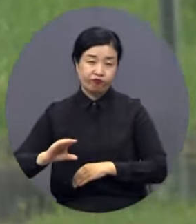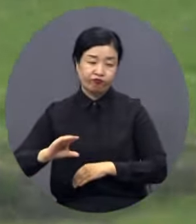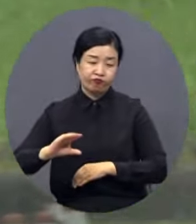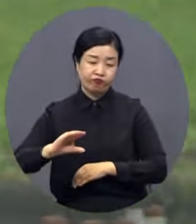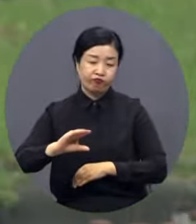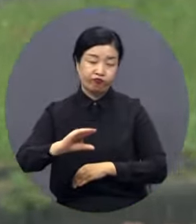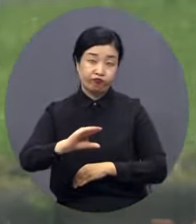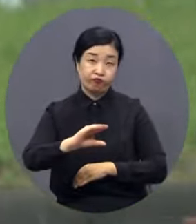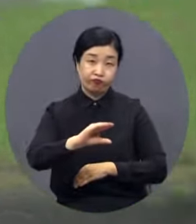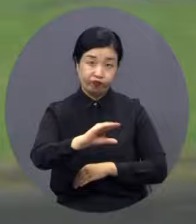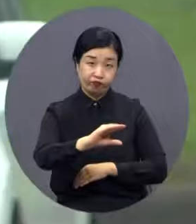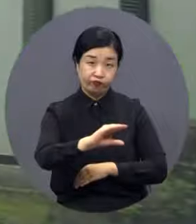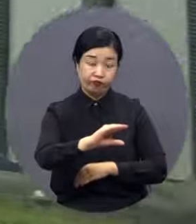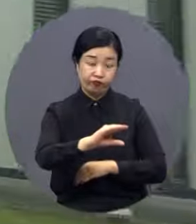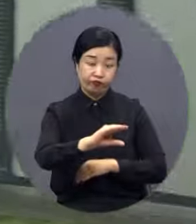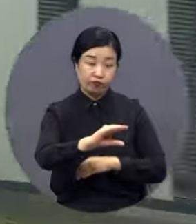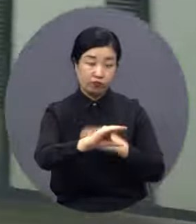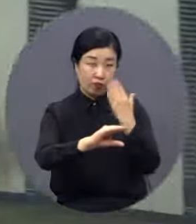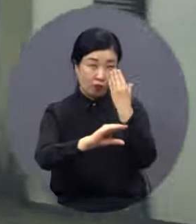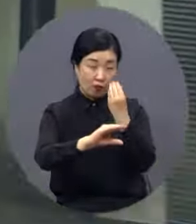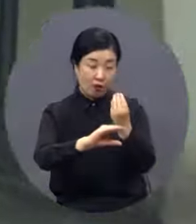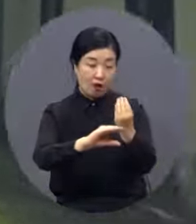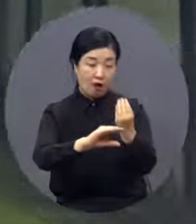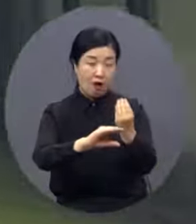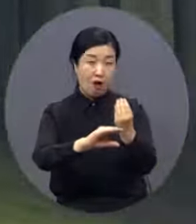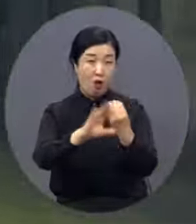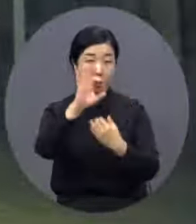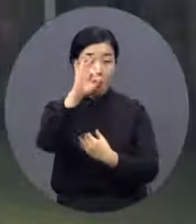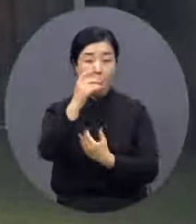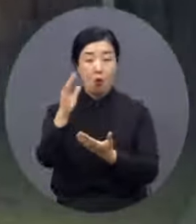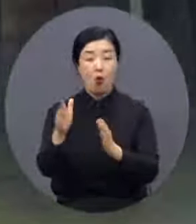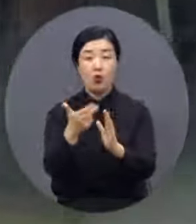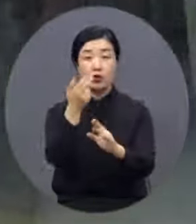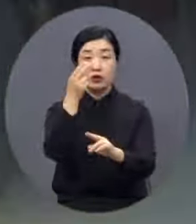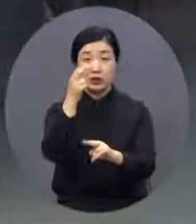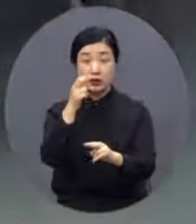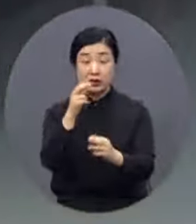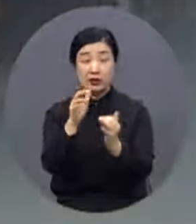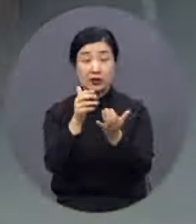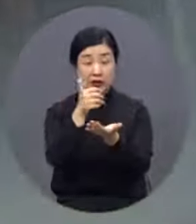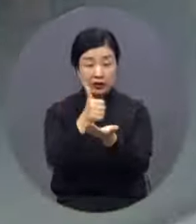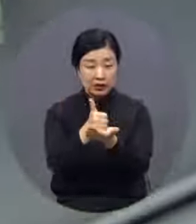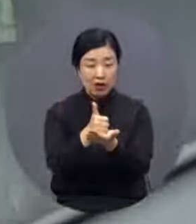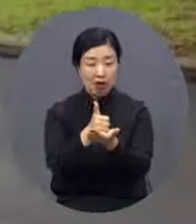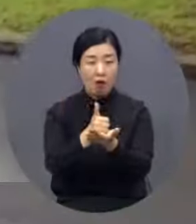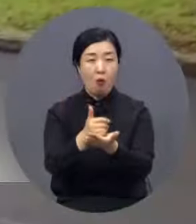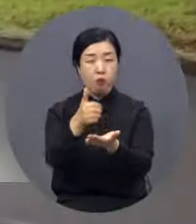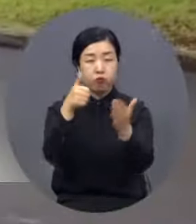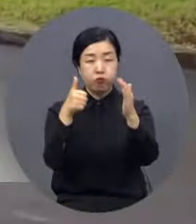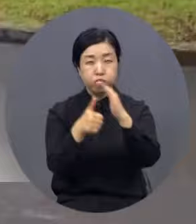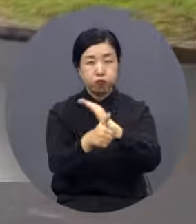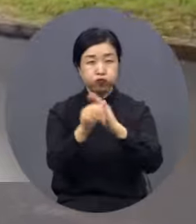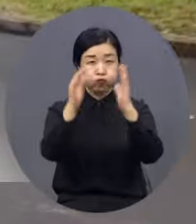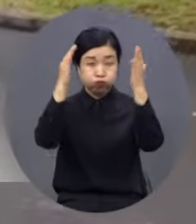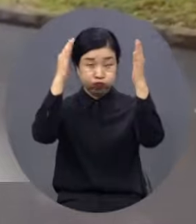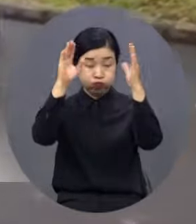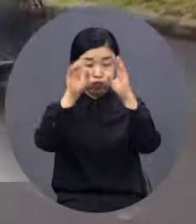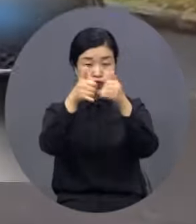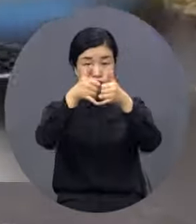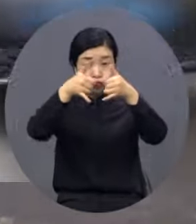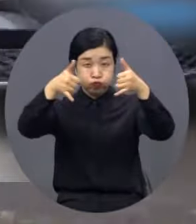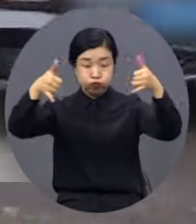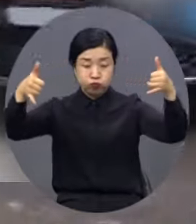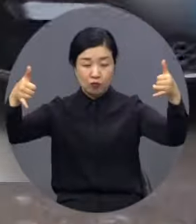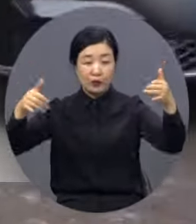안으로 들어옵니다 한 건물 앞에는 오영 도지사의 방문을 환영한다는 현수막이 걸려 있고 어